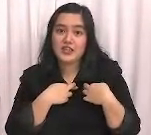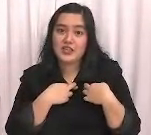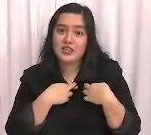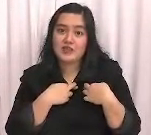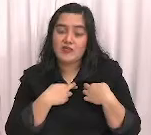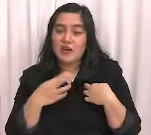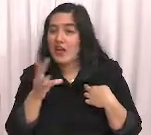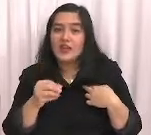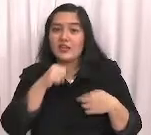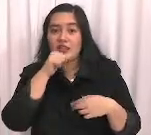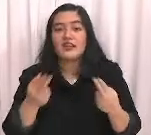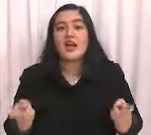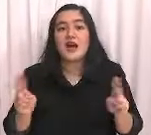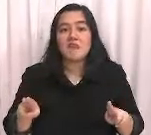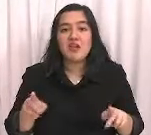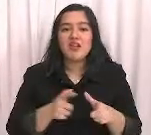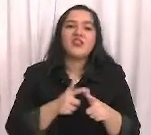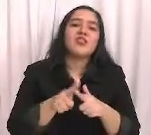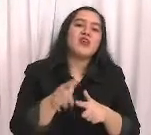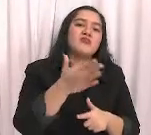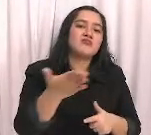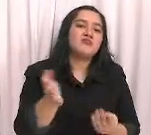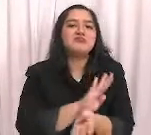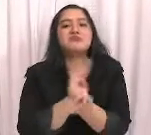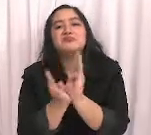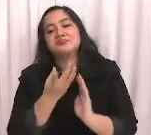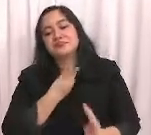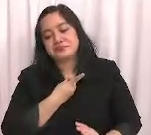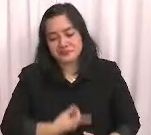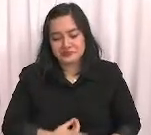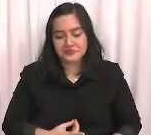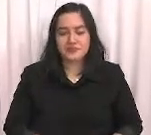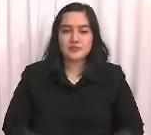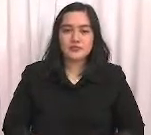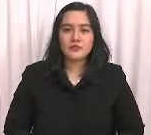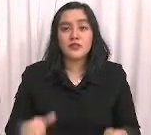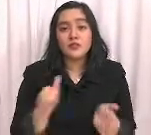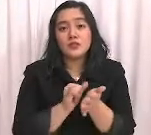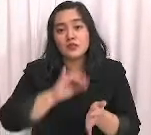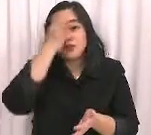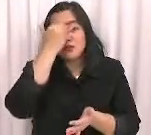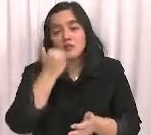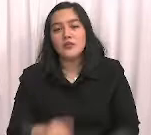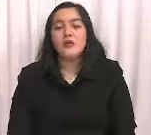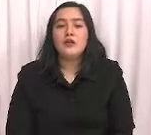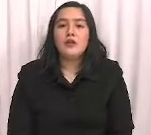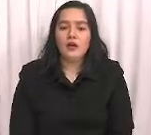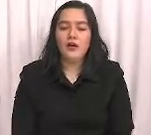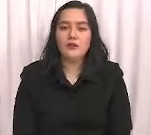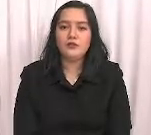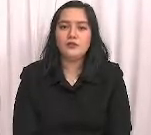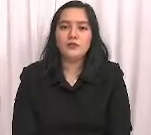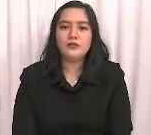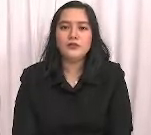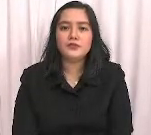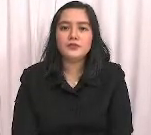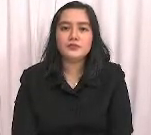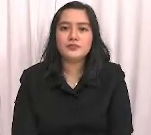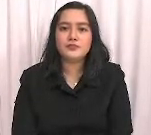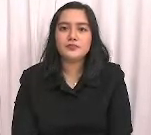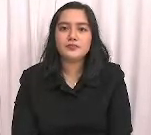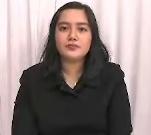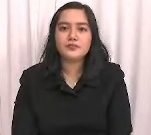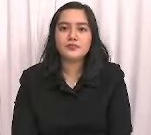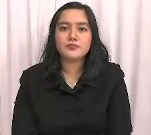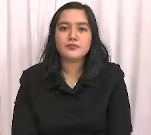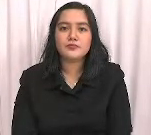other words, hindi ka talaga, hindi talaga yung natural mo yon. Kasi, paraan mo lang yung